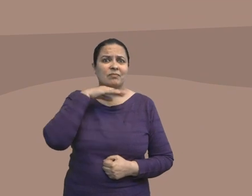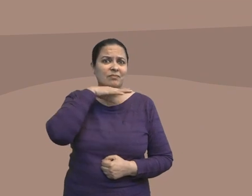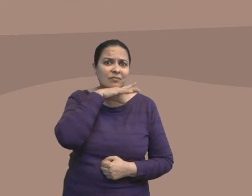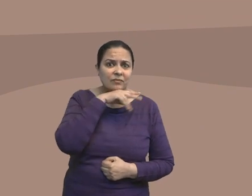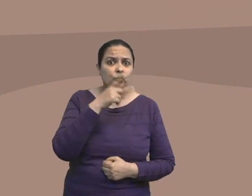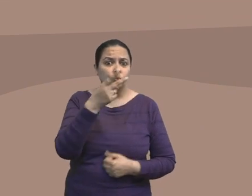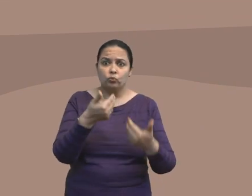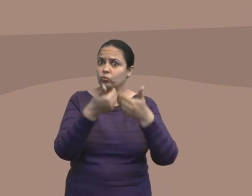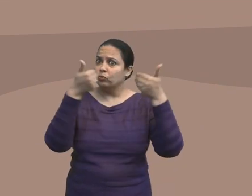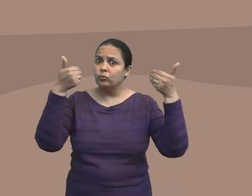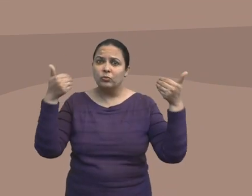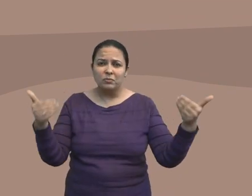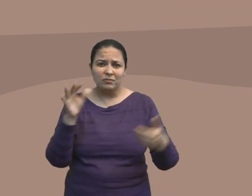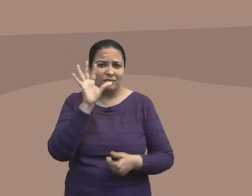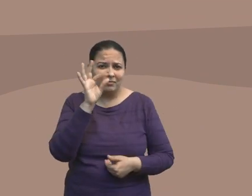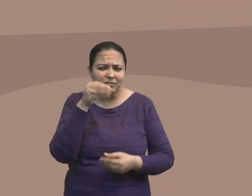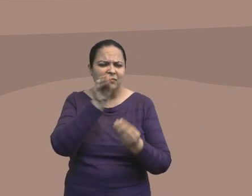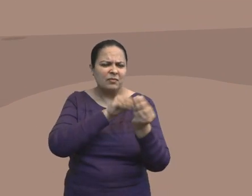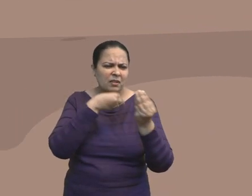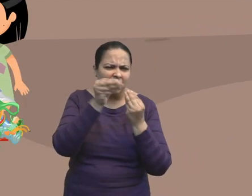गीले और सूखे कचरे को अलग अलग करो।